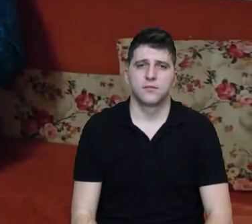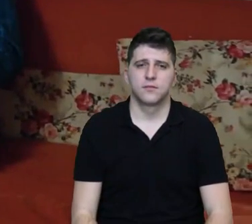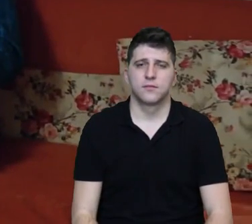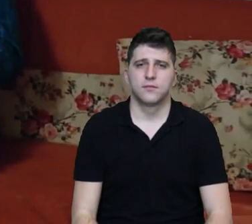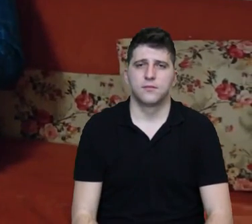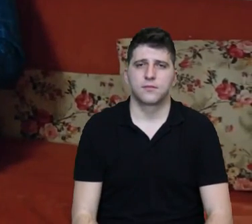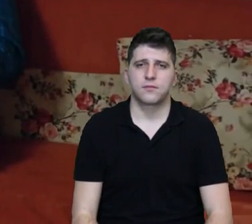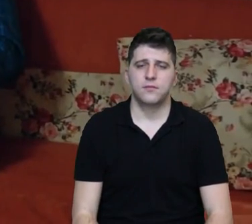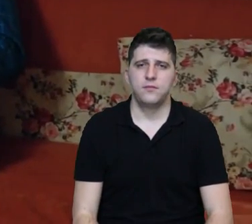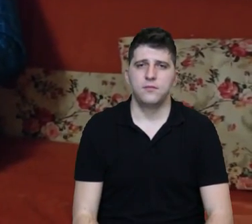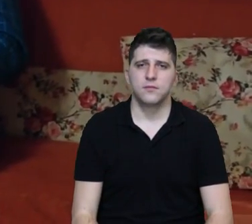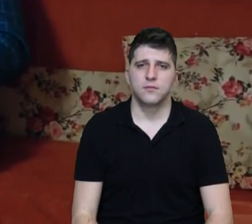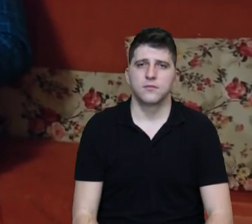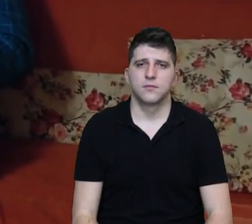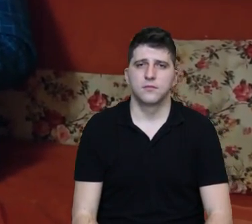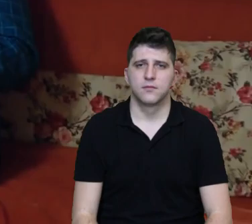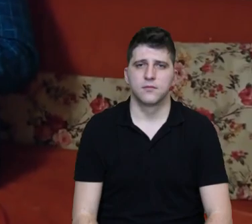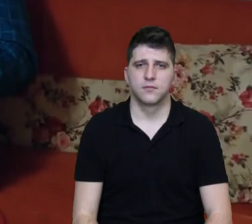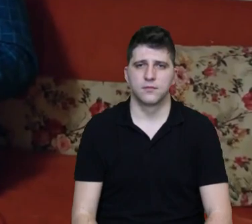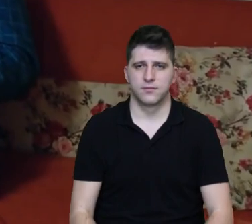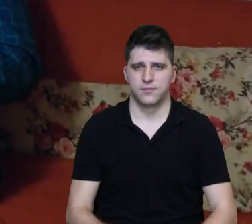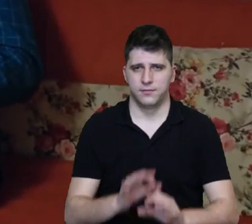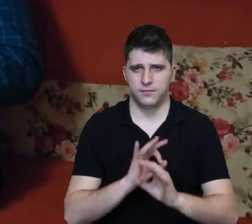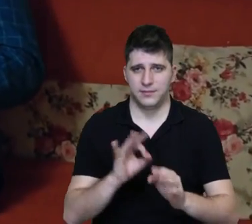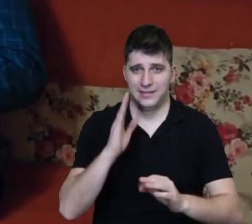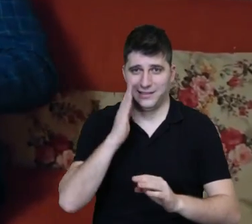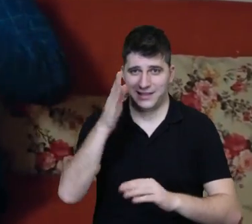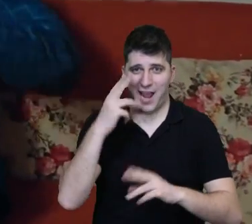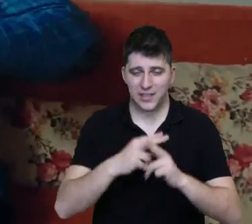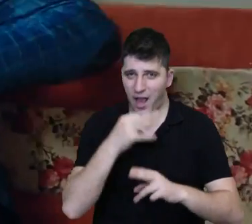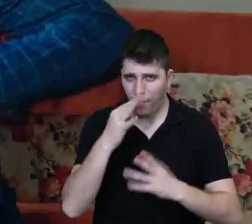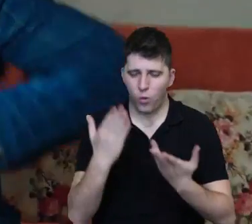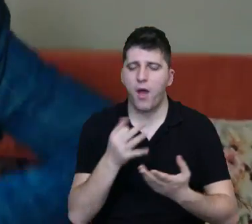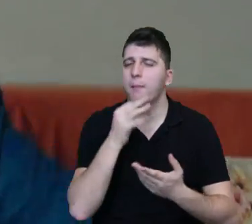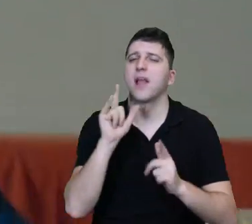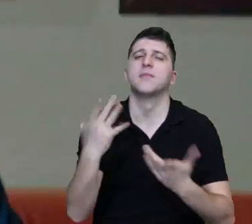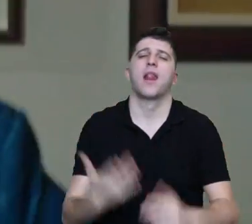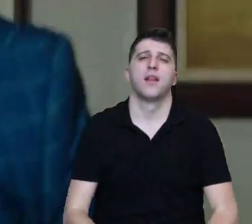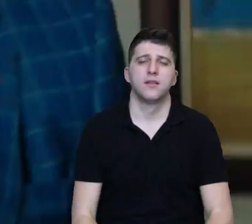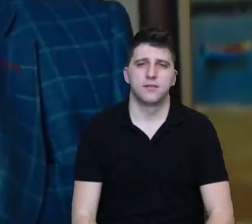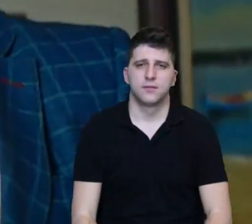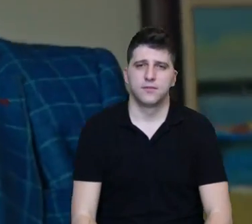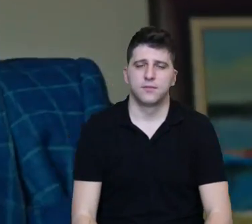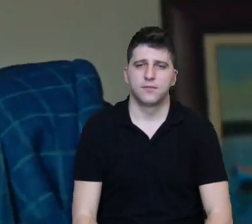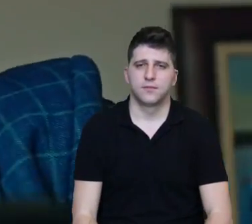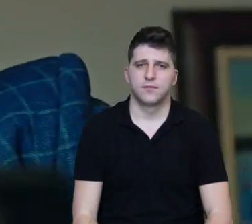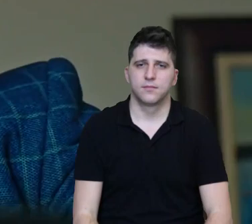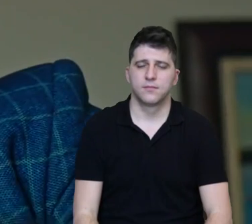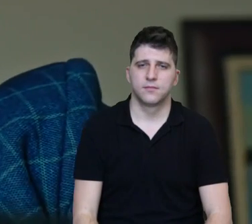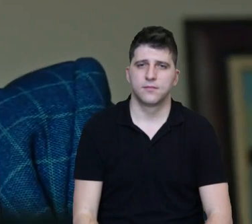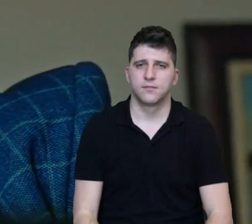bırakıp kalktı. Başkan ziyaret haber verilir mi Nazmiye ya? İç cebinden telefonunu çıkarıp ayağa